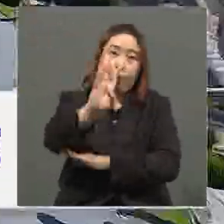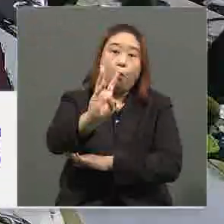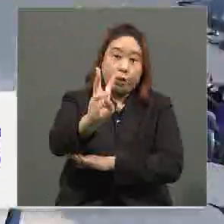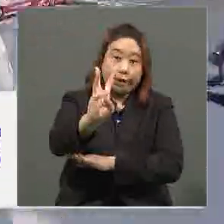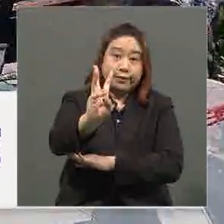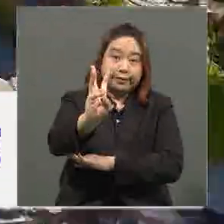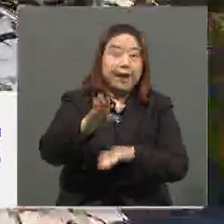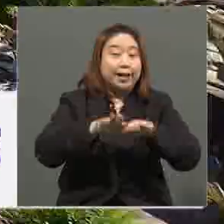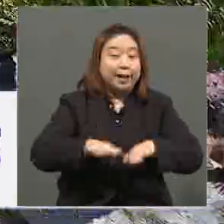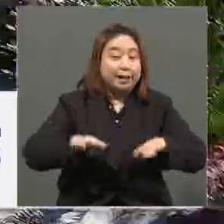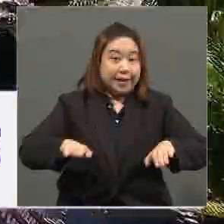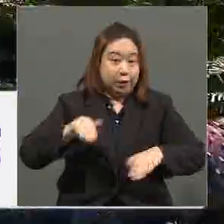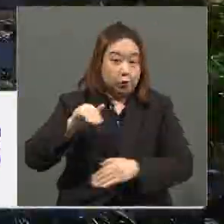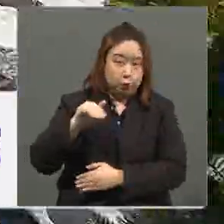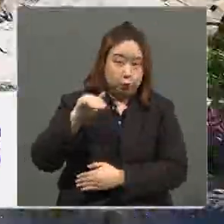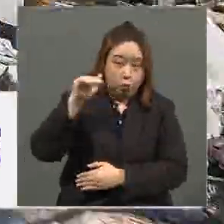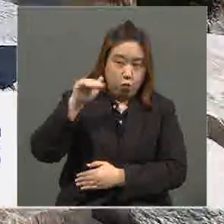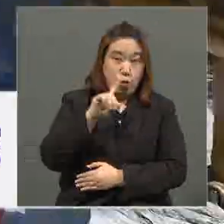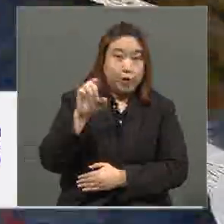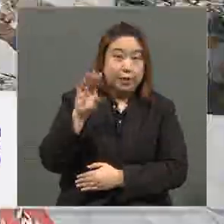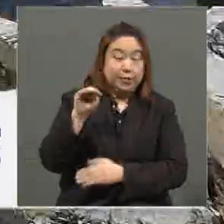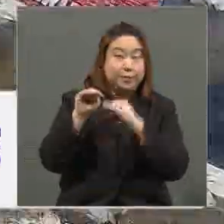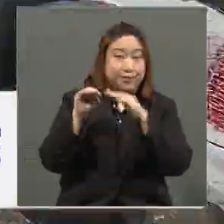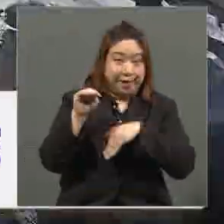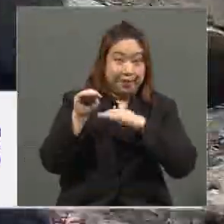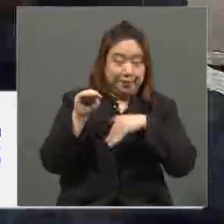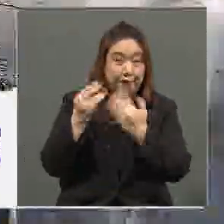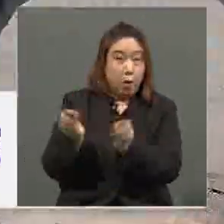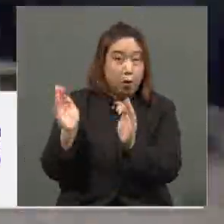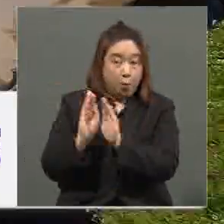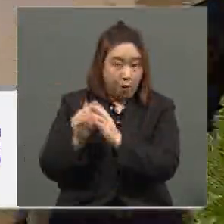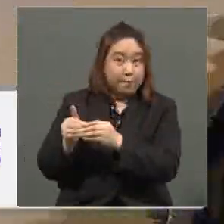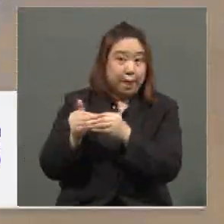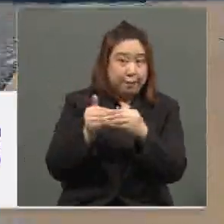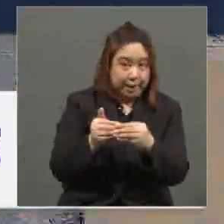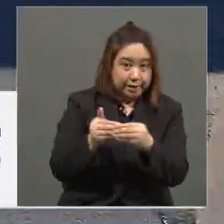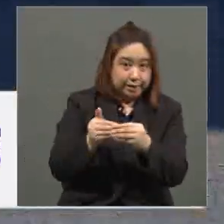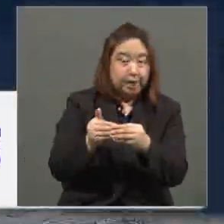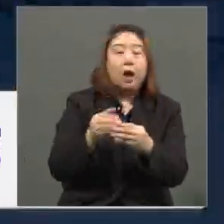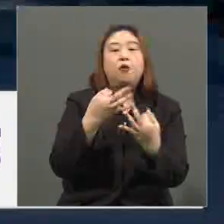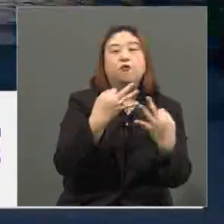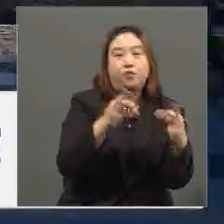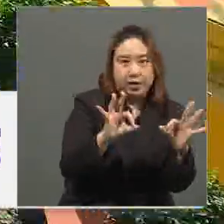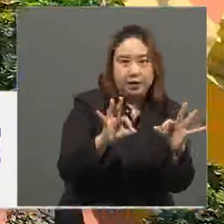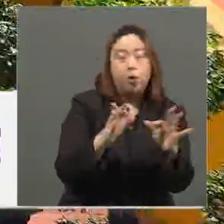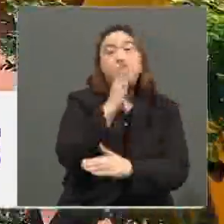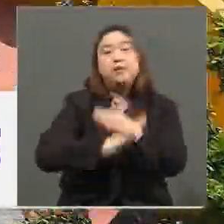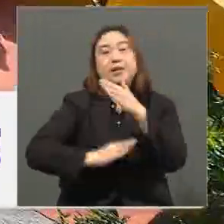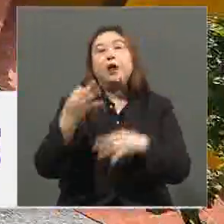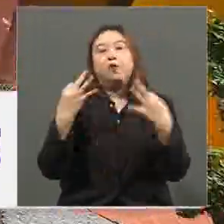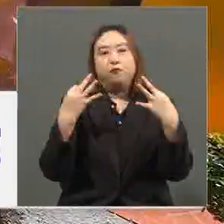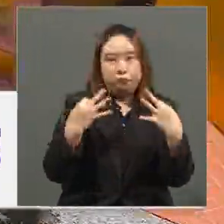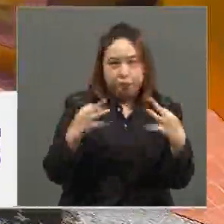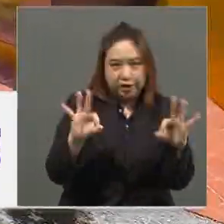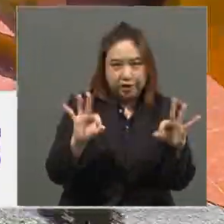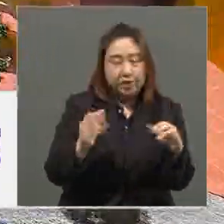สำหรับเด็กที่มีความสูงไม่เกิน 140ซมที่ไปกับครอบครัวและผู้พิการเข้าฟรีทุกวันนะครับส่วนผู้สูง